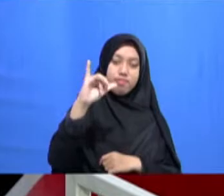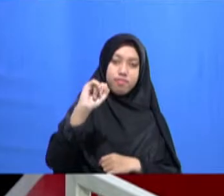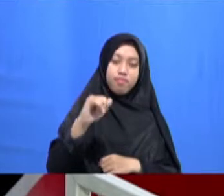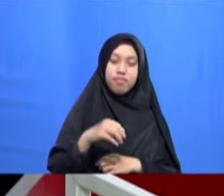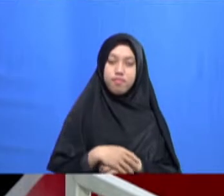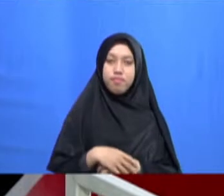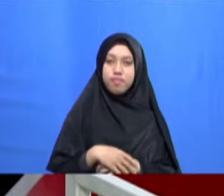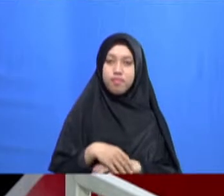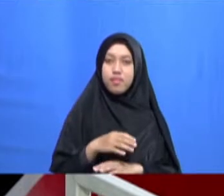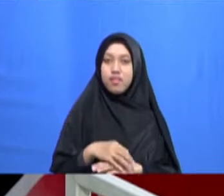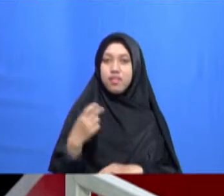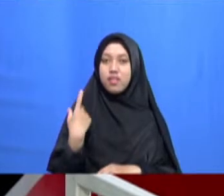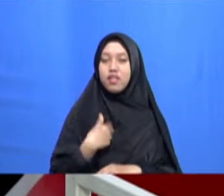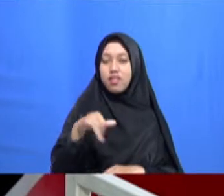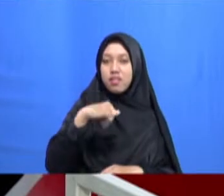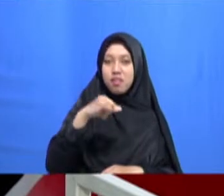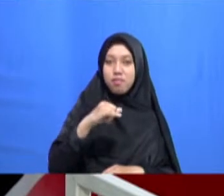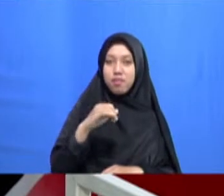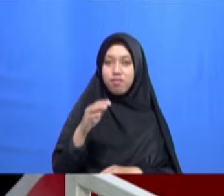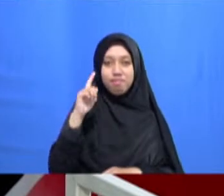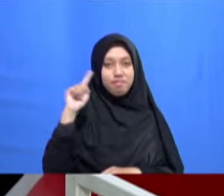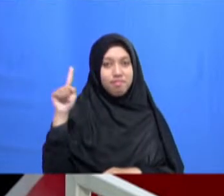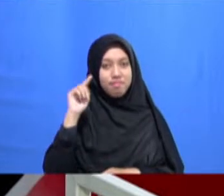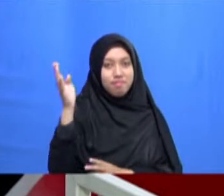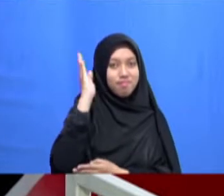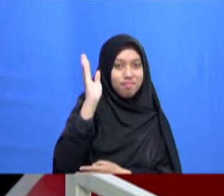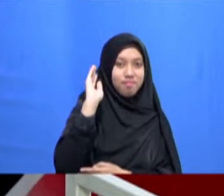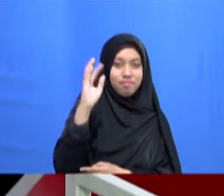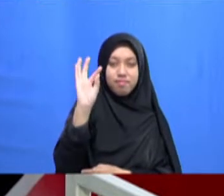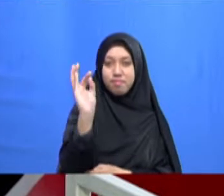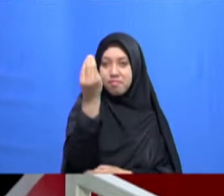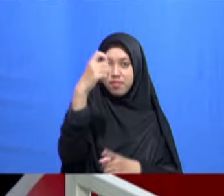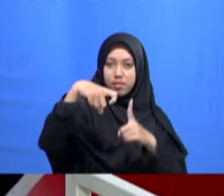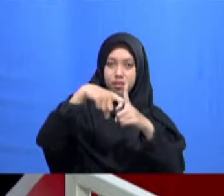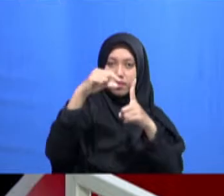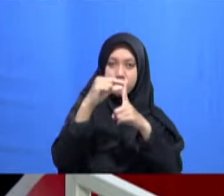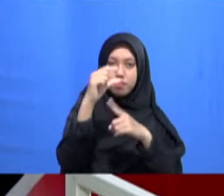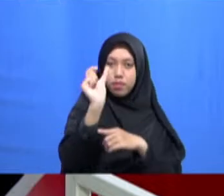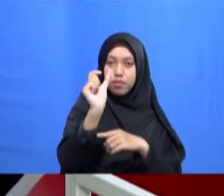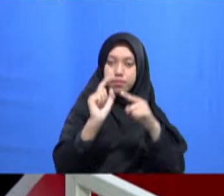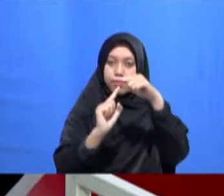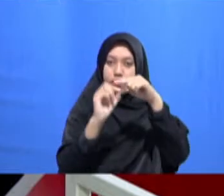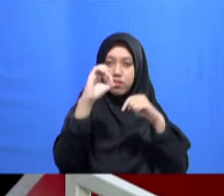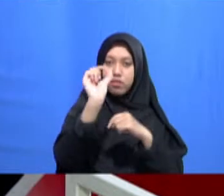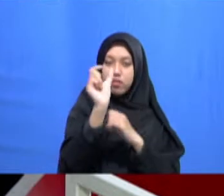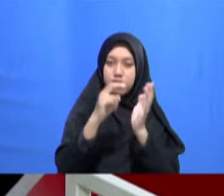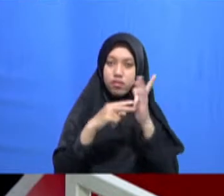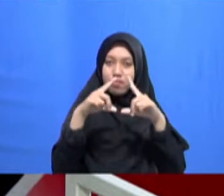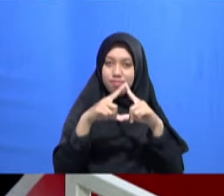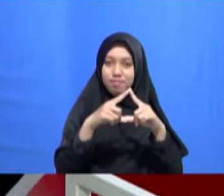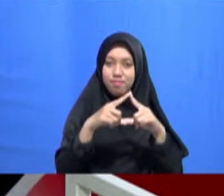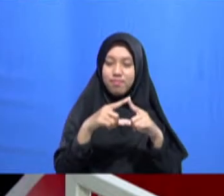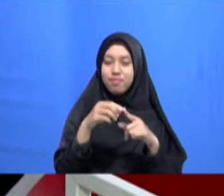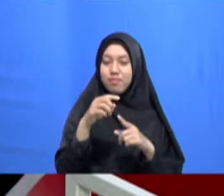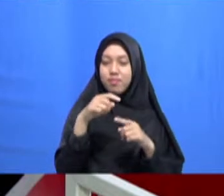mendengarkan sambutan dari Ketua KPU Kabupaten Tojo Una-Una. Dengan hormat kami mengundang kepada Bapak Dirwansyah